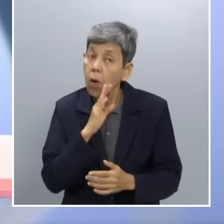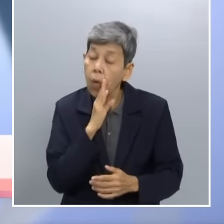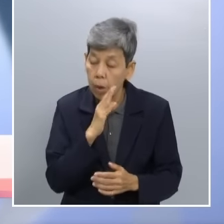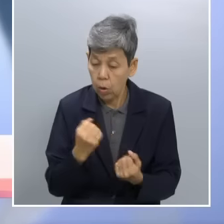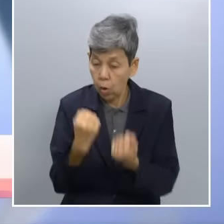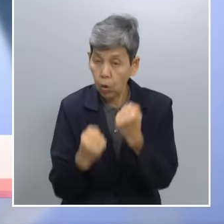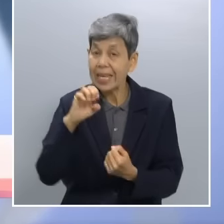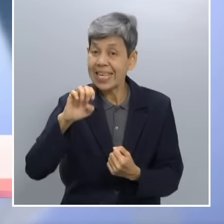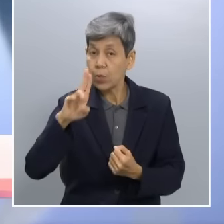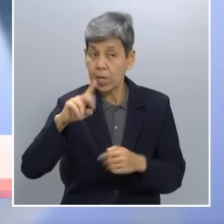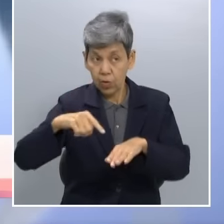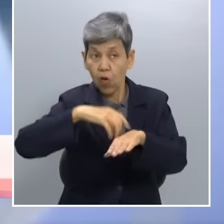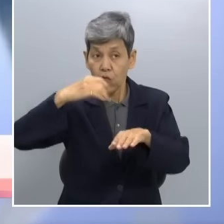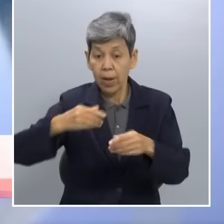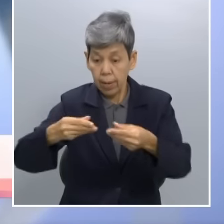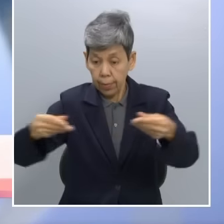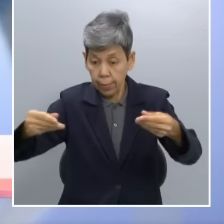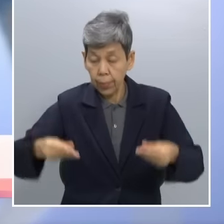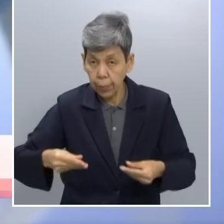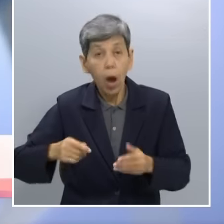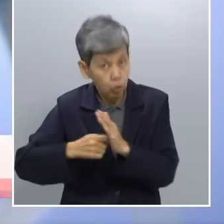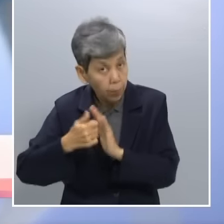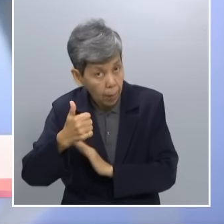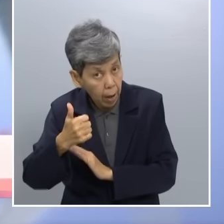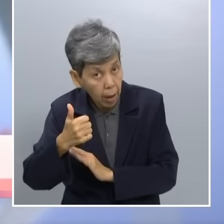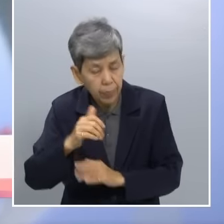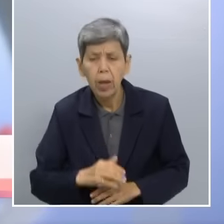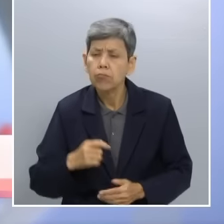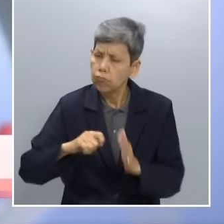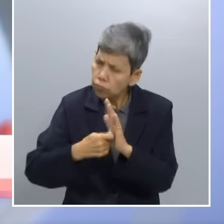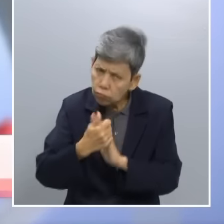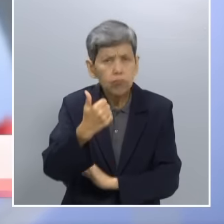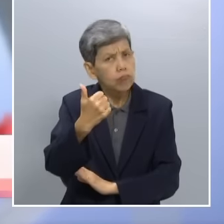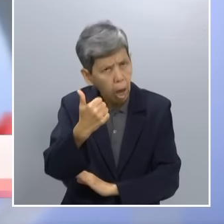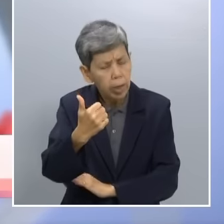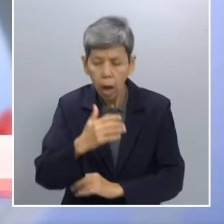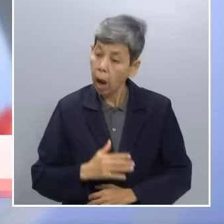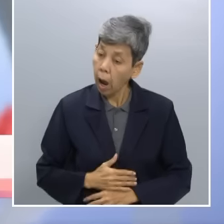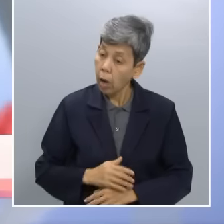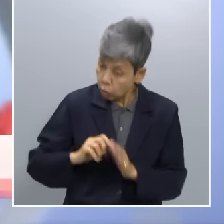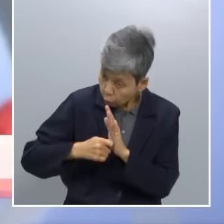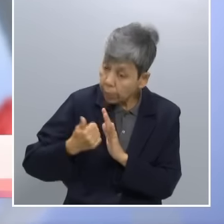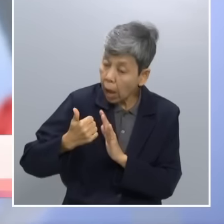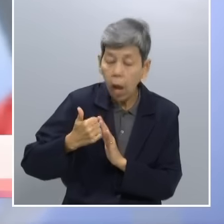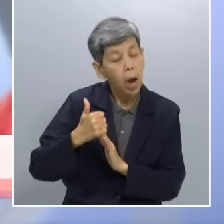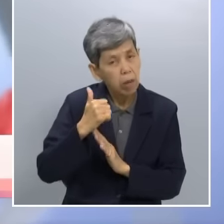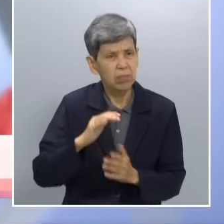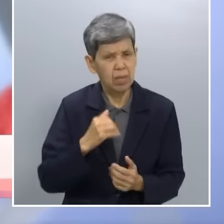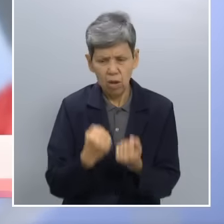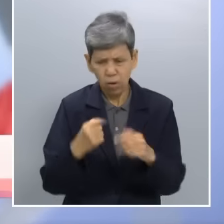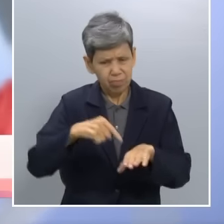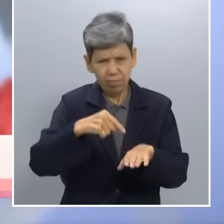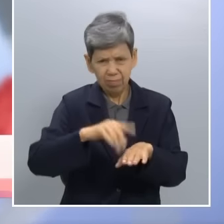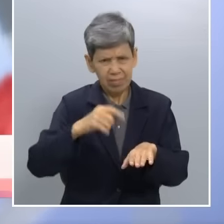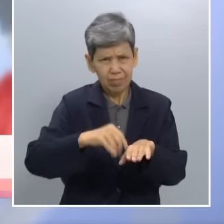รถ EVเนี่ยถ้าแบตมันเสียในยี่ห้อเนี้ยซ่อมได้มยเบอกอ๋อซ่อมได้ครับเขาก็เลยบอกอ๋อเงี่ซ่อมได้แต่มันไม่ใช่รถคันนี้